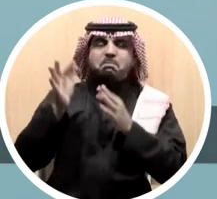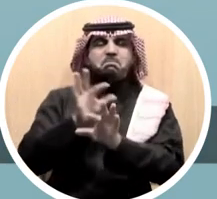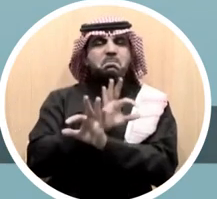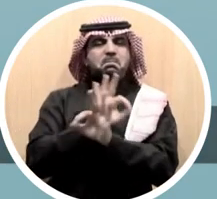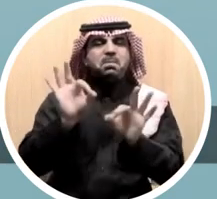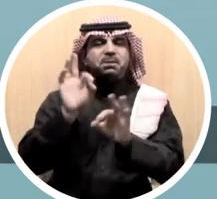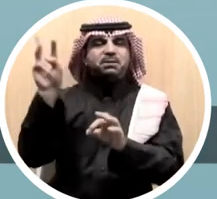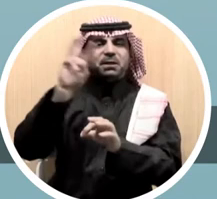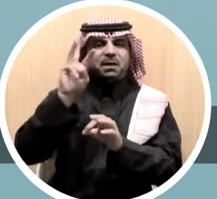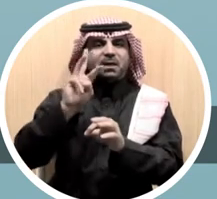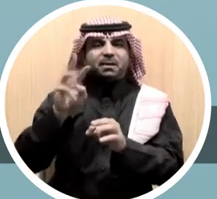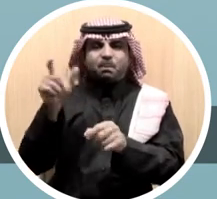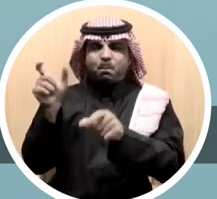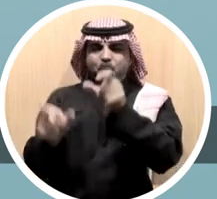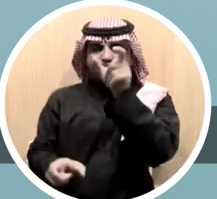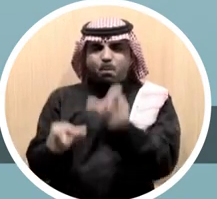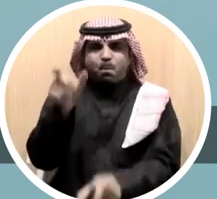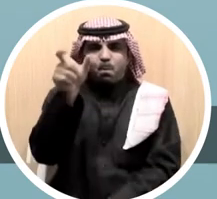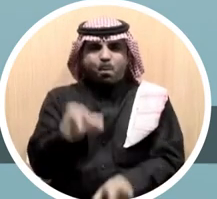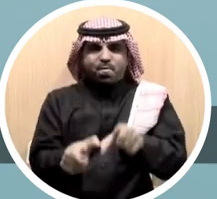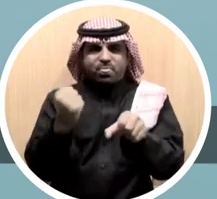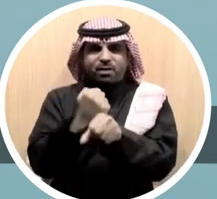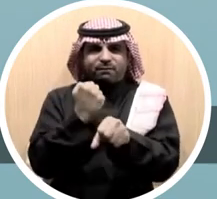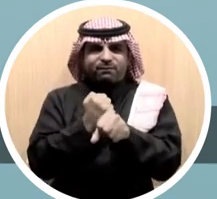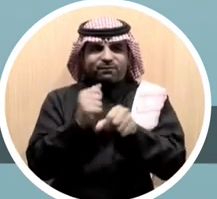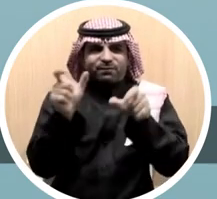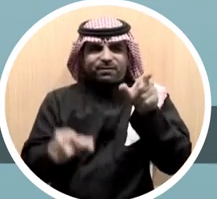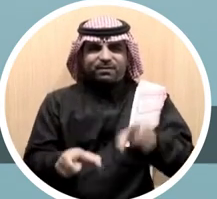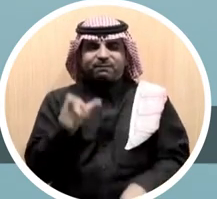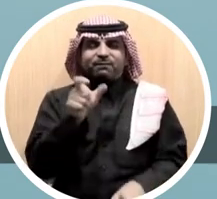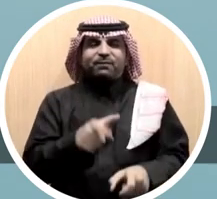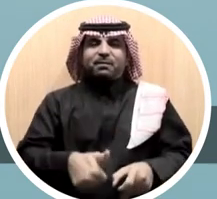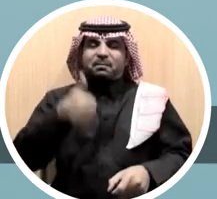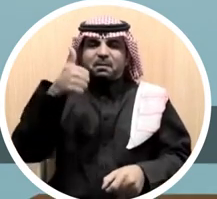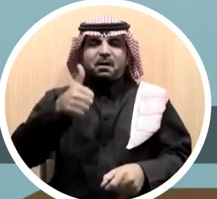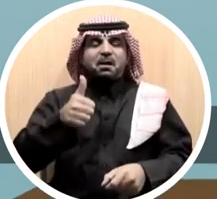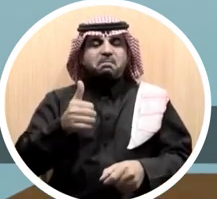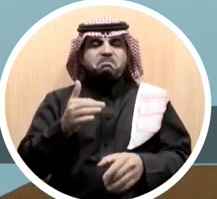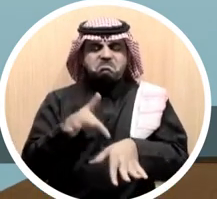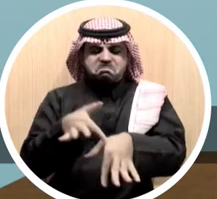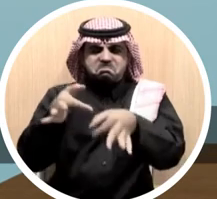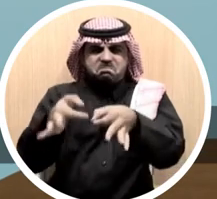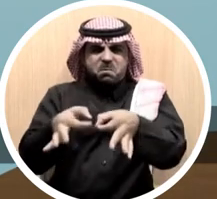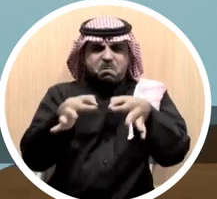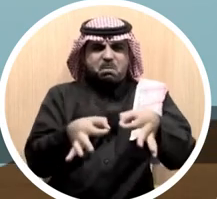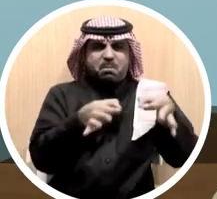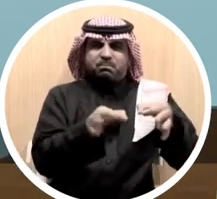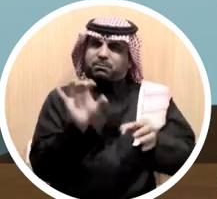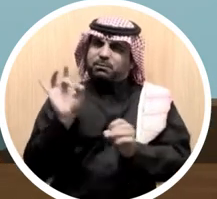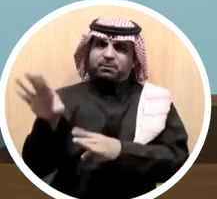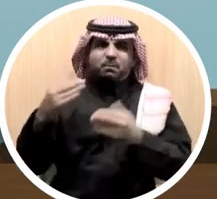أن الموظفين من ذوي الإعاقة لديهم معدلات انتظام مهني أعلى وسجلات سلامة مهنية